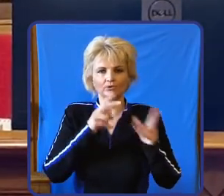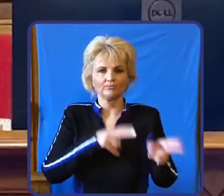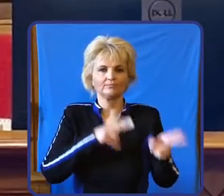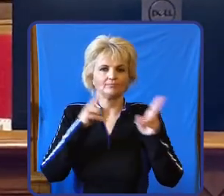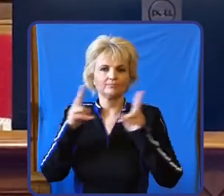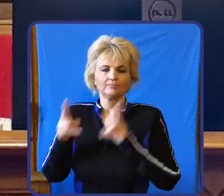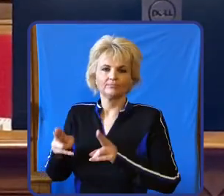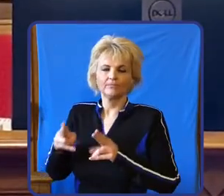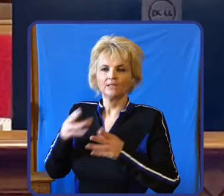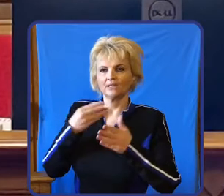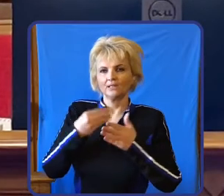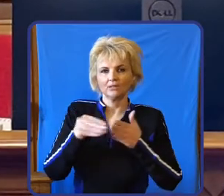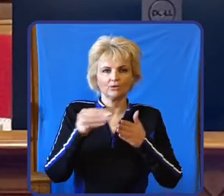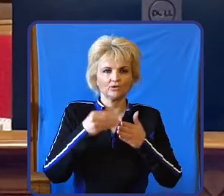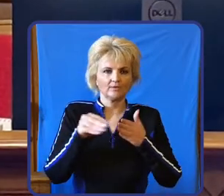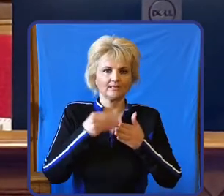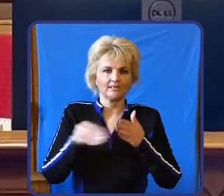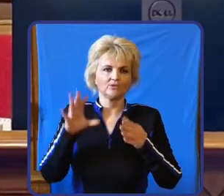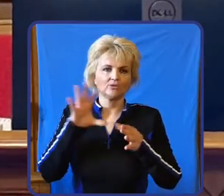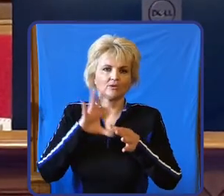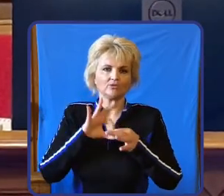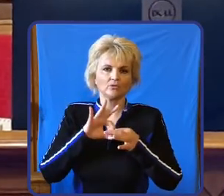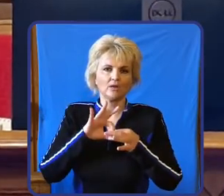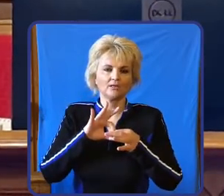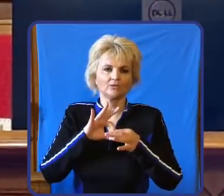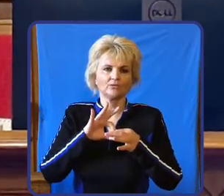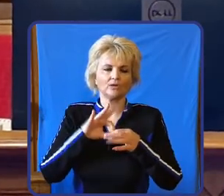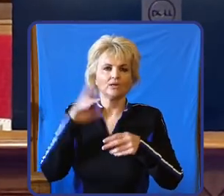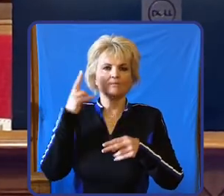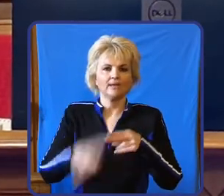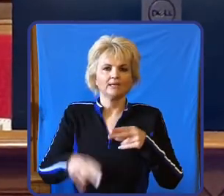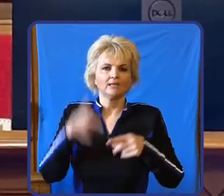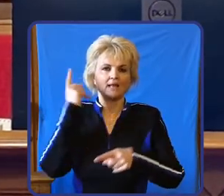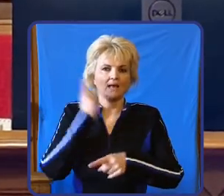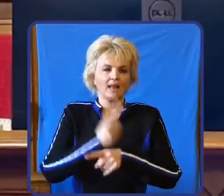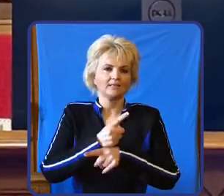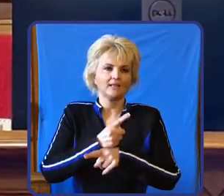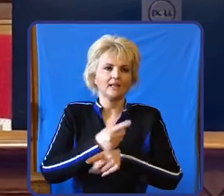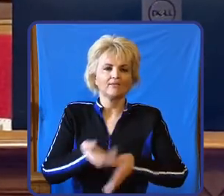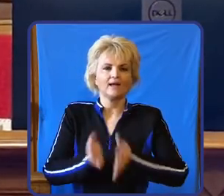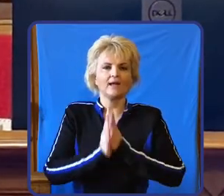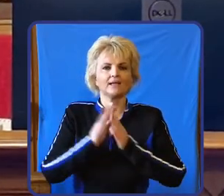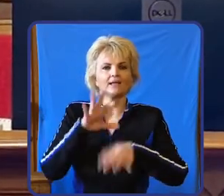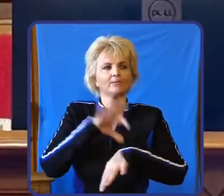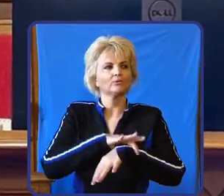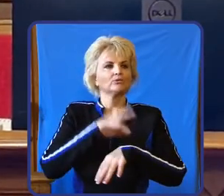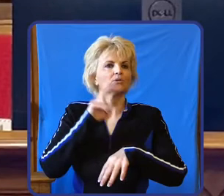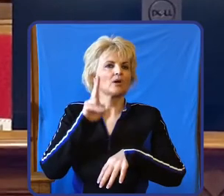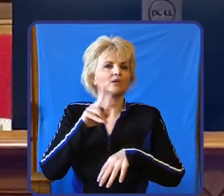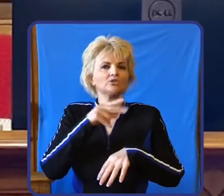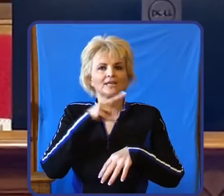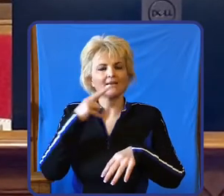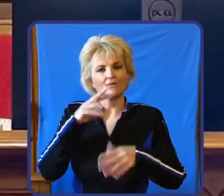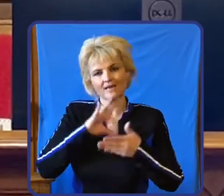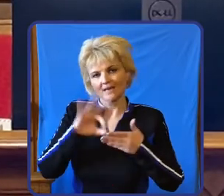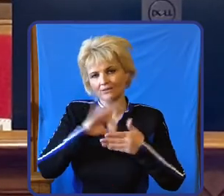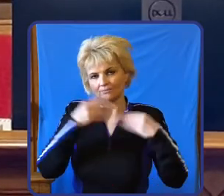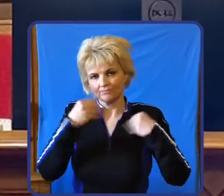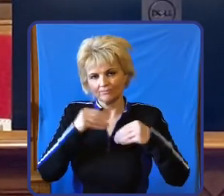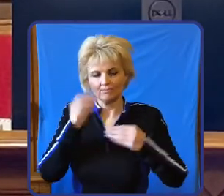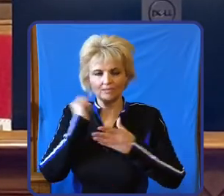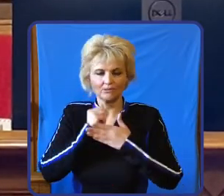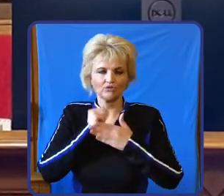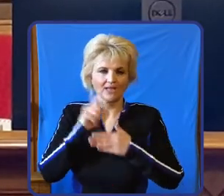ami szintén a költségvetéshez kapcsolódó végrehajtási rendelet. Felkérem dr. Karsai Éva érzőasszonyt, ismertesse a